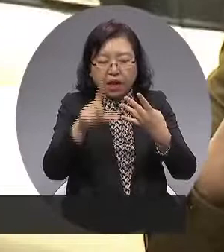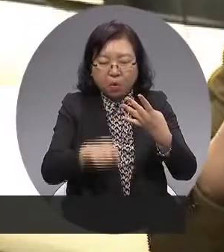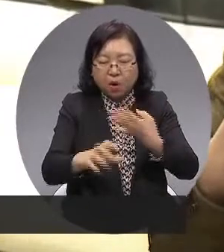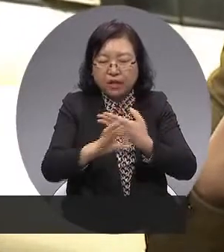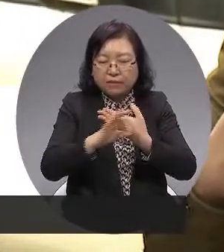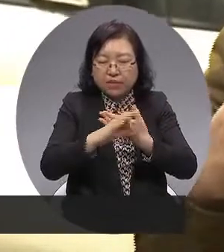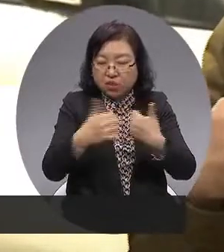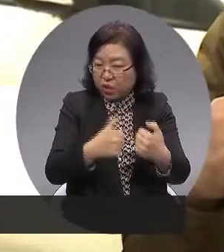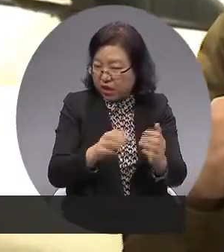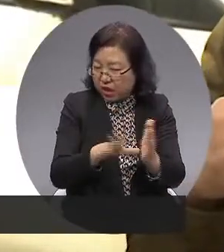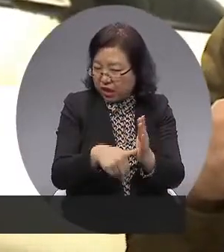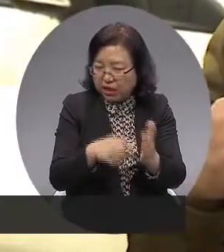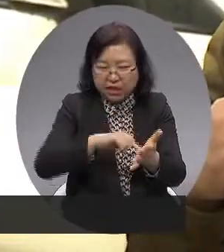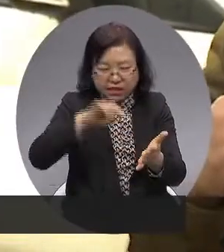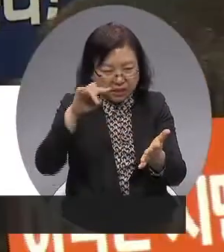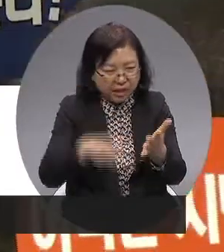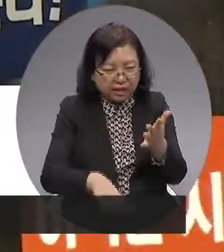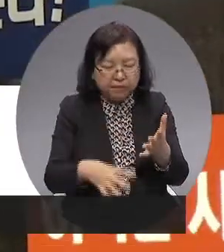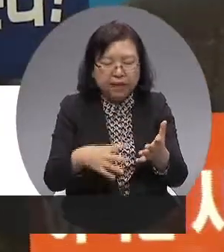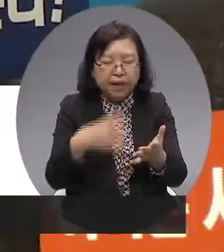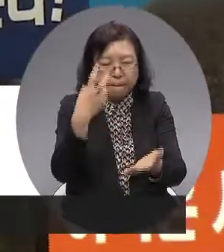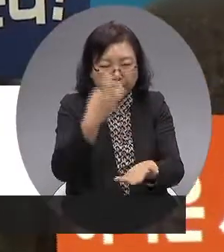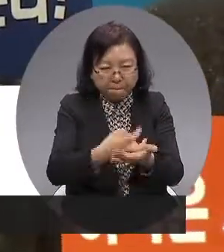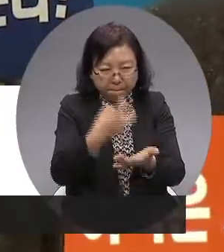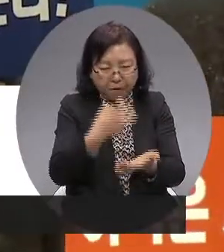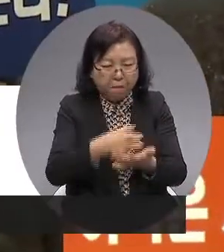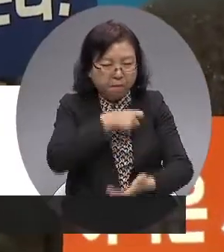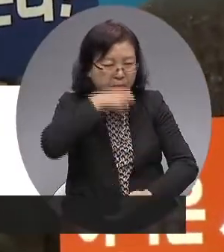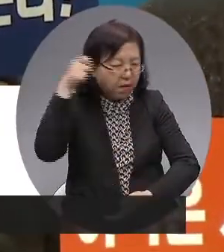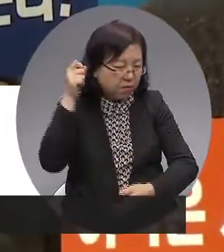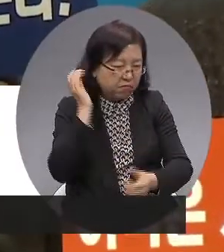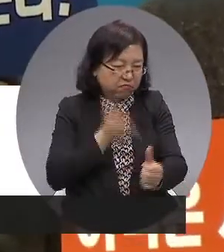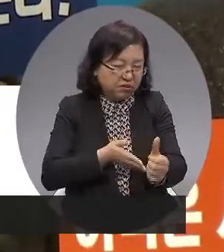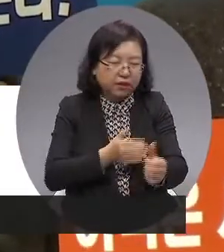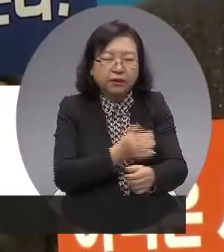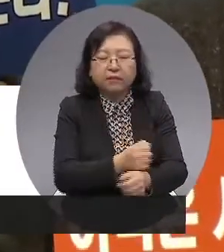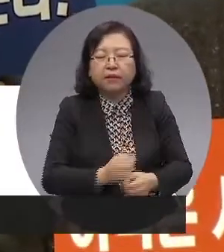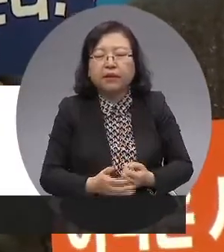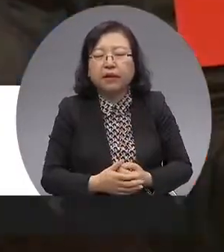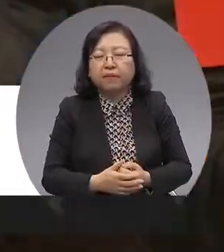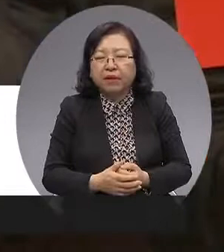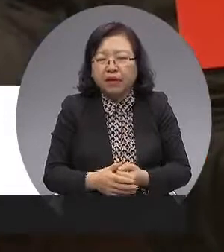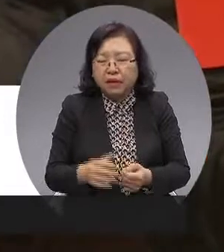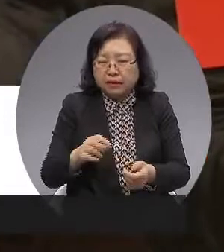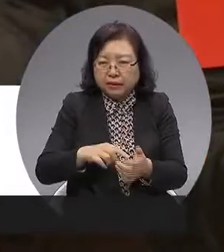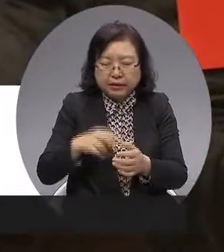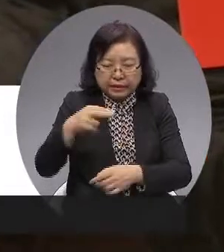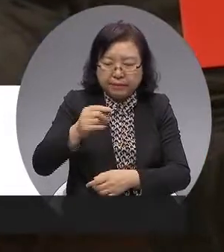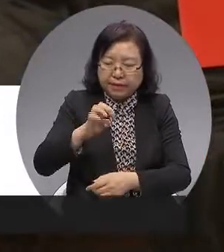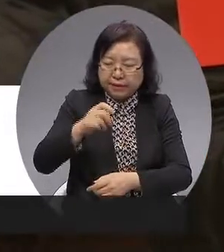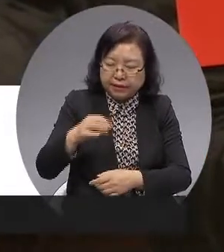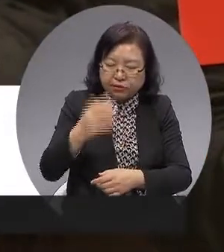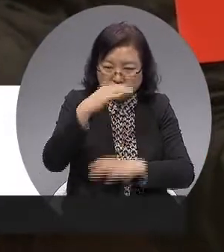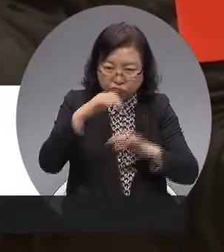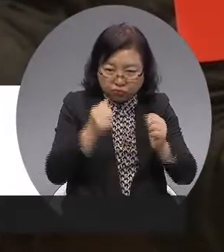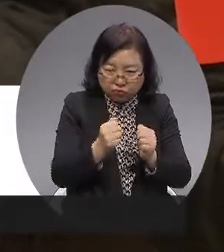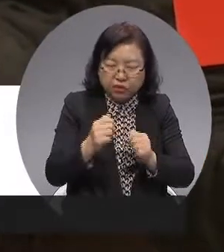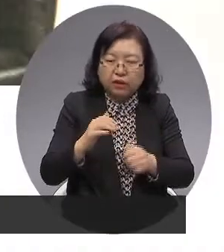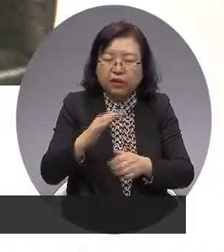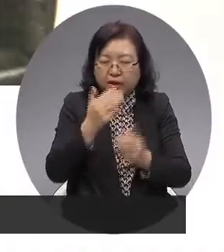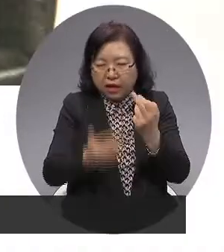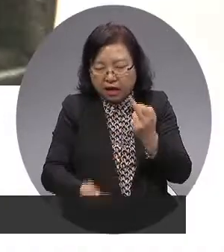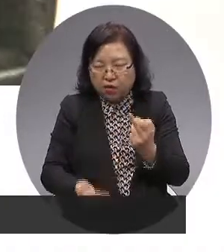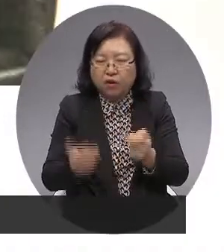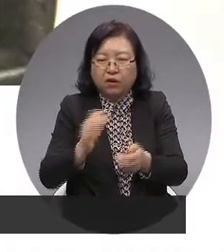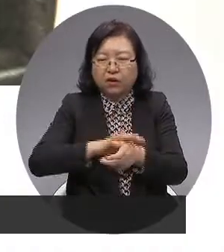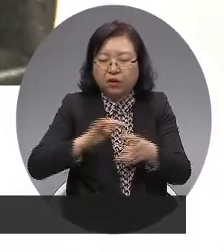시멘트세 신설 법안을 통과시켜야 한다고 요구했습니다. 시멘트 생산 지역인 충북, 강원, 전남, 경북